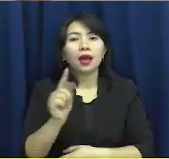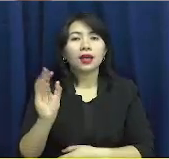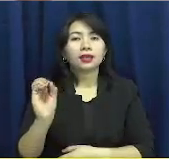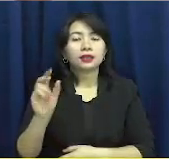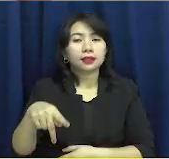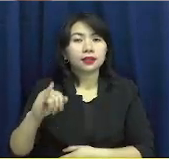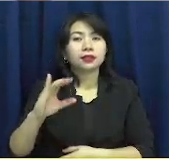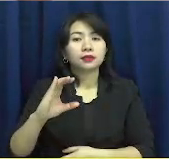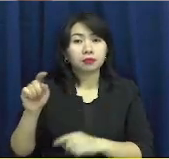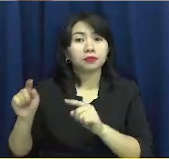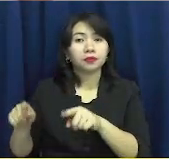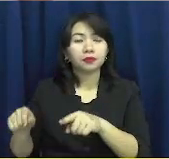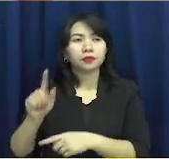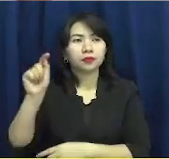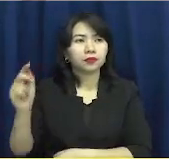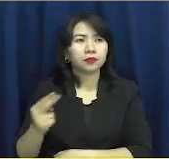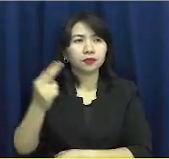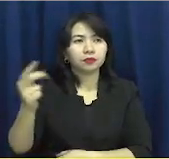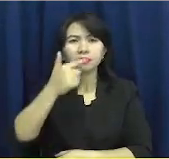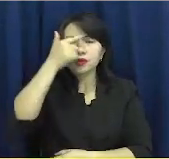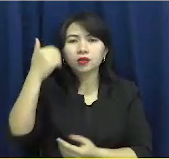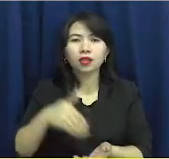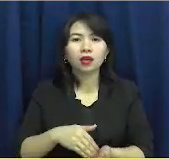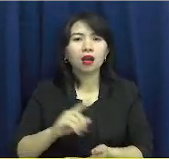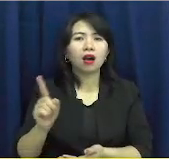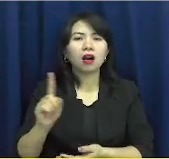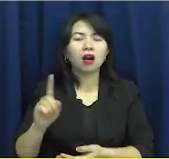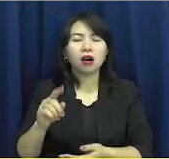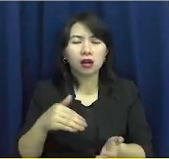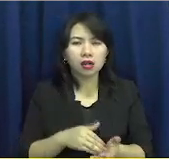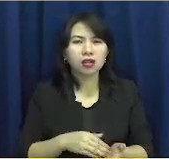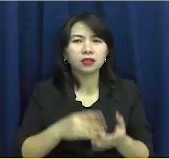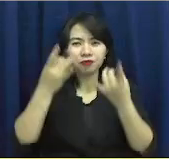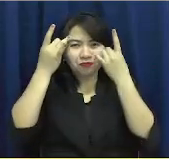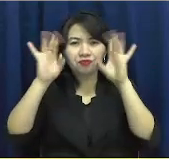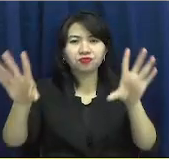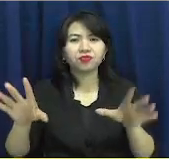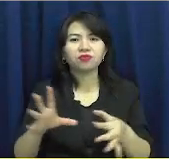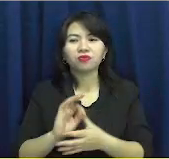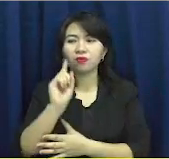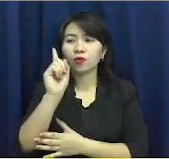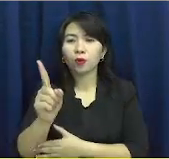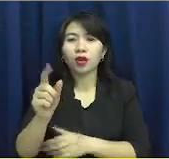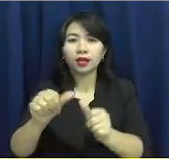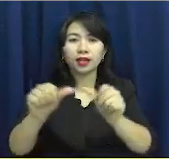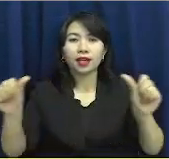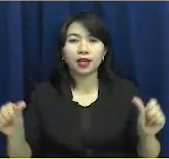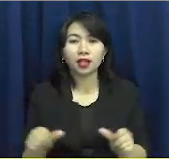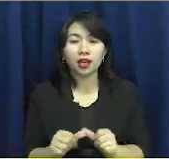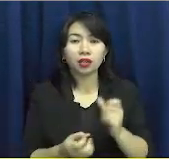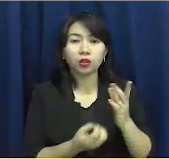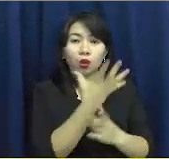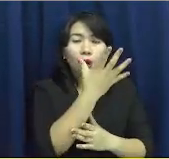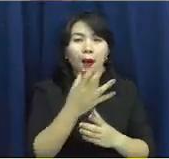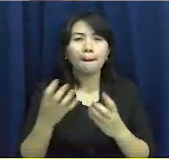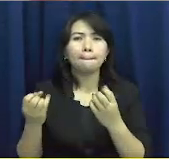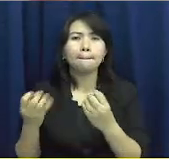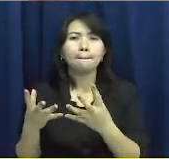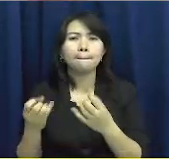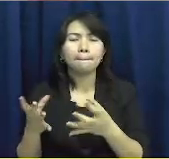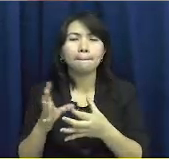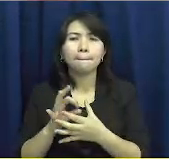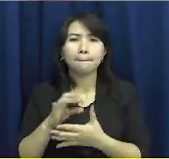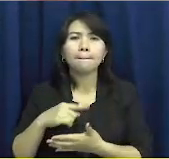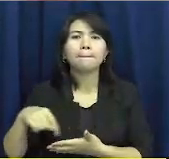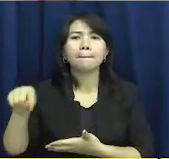dito. Kasi sinasabi ko po yan lagi, ang danger ng isang lumalaking area ay marami sa atin. Talaga naman, sabi